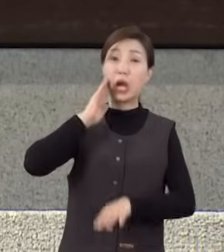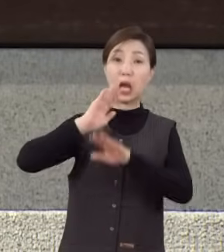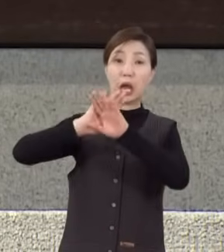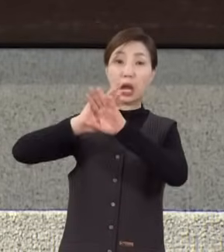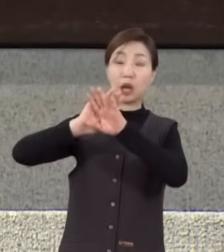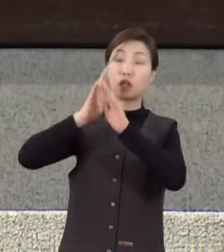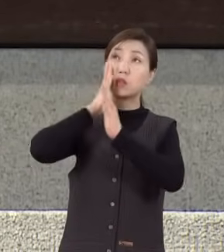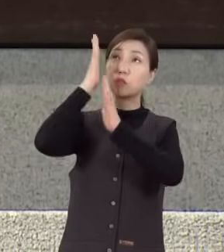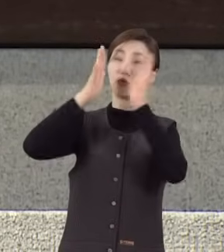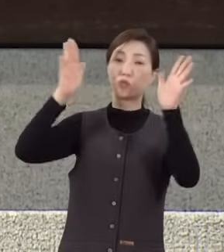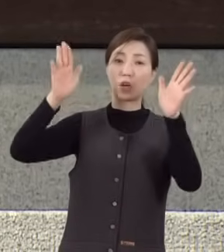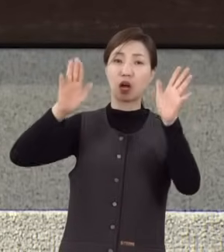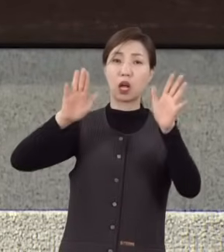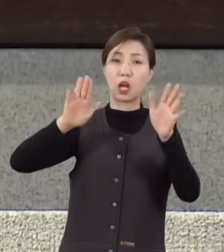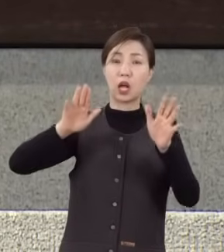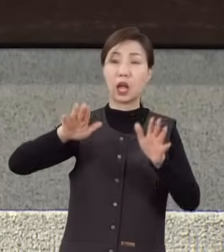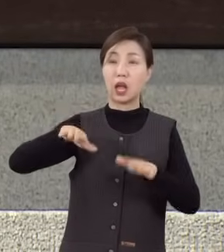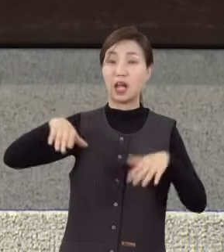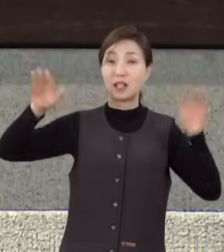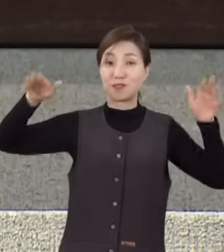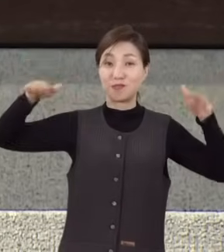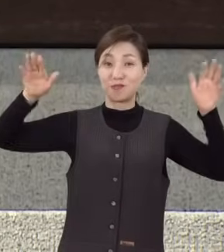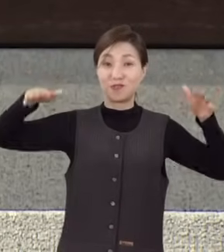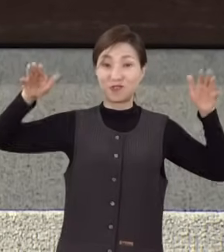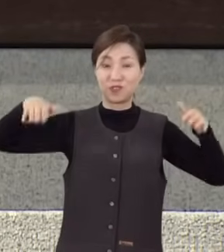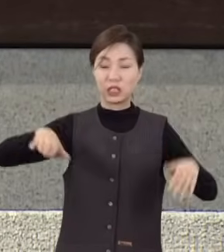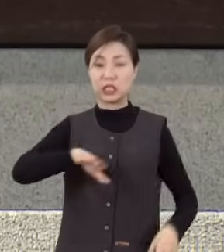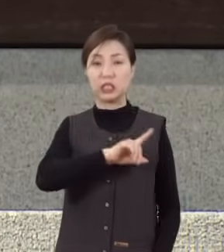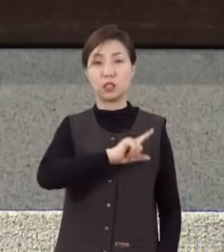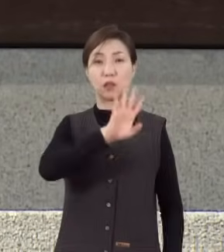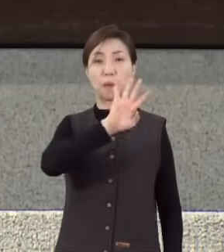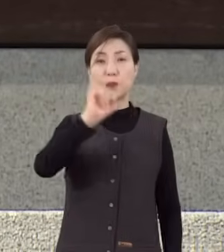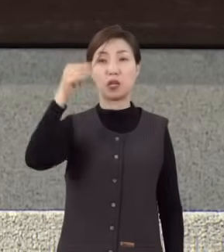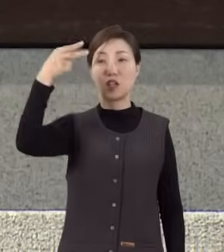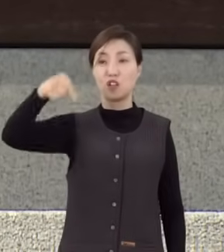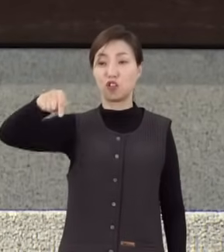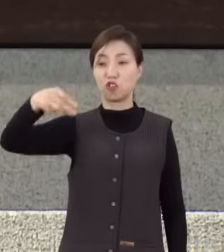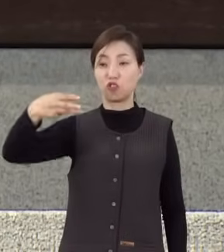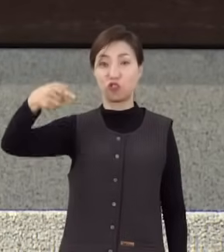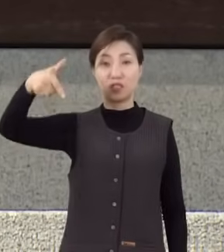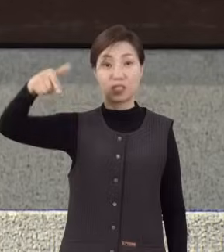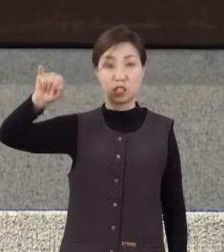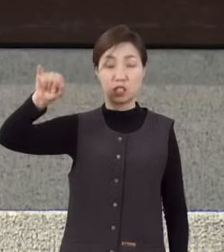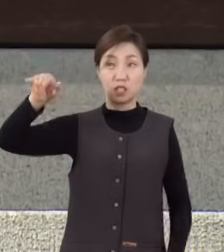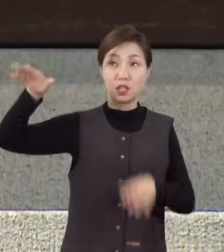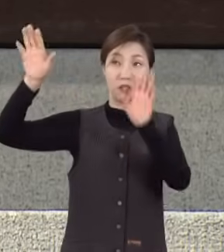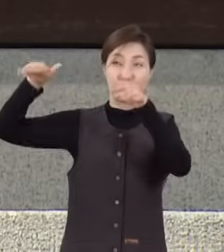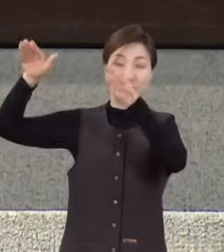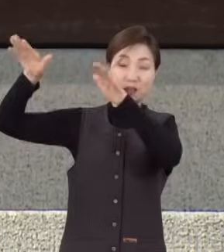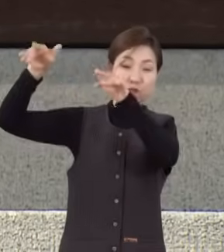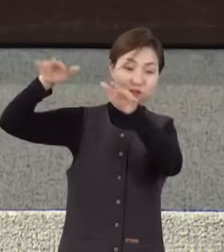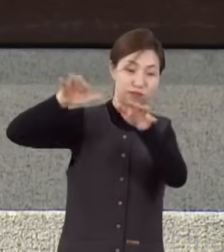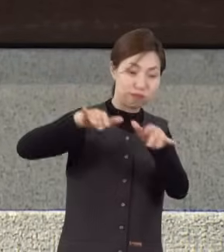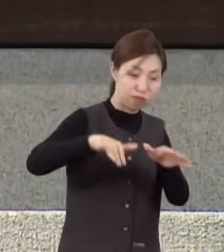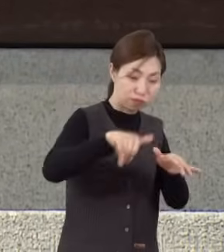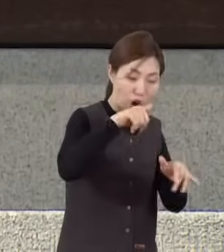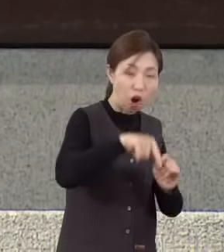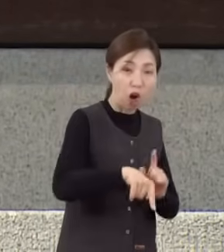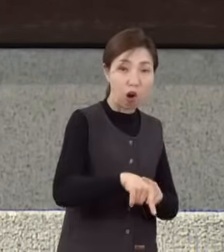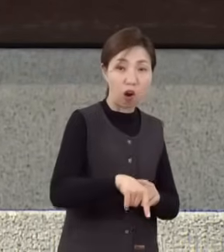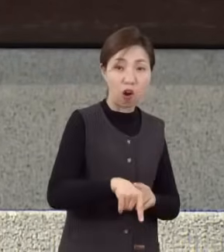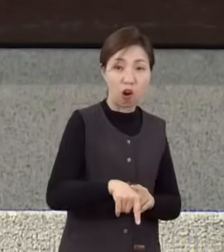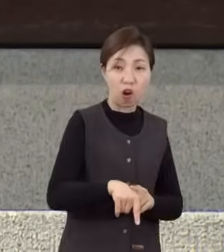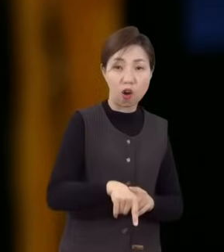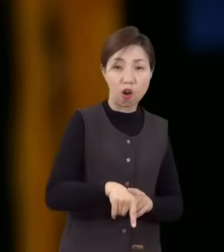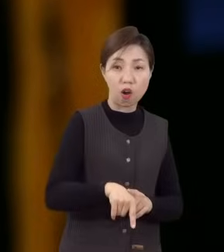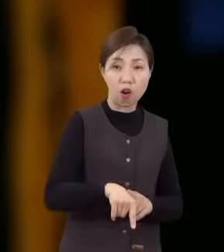마리가 숲에 싹 내려왔대요. 그리고 두려움에 덜덜대떼면서 꾹꾹꾹 하면서 막 소리를 막 내더래요.